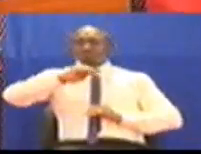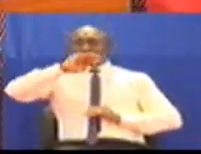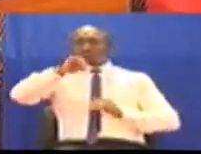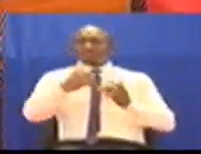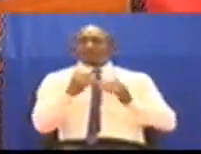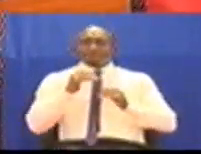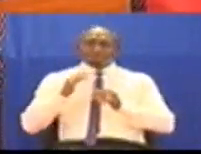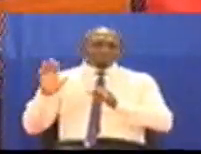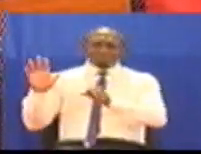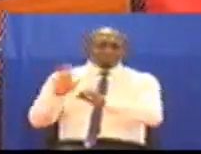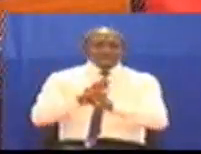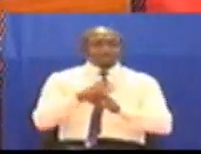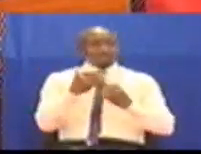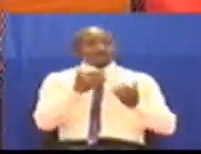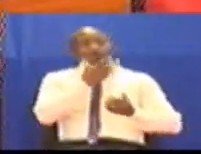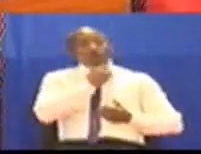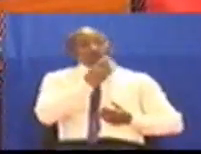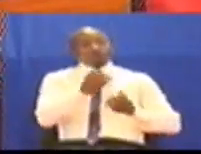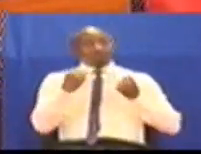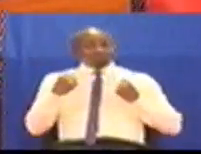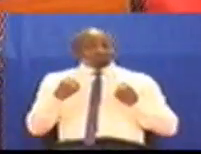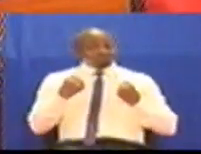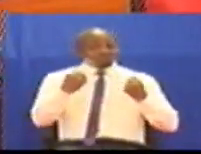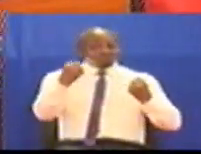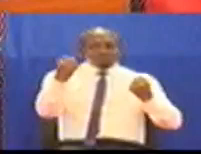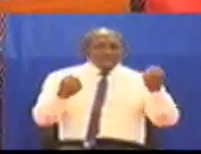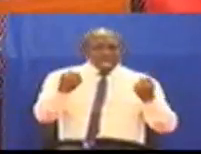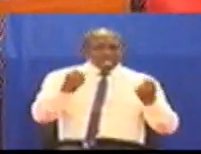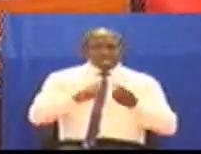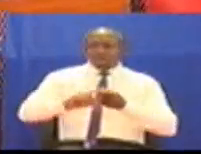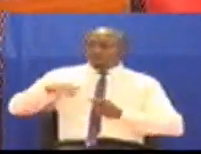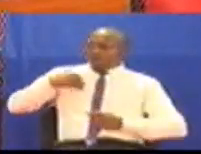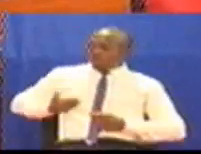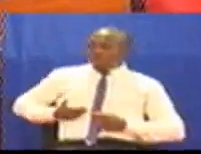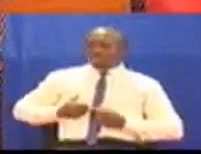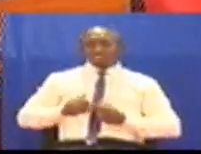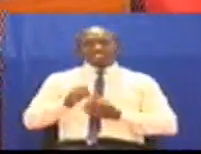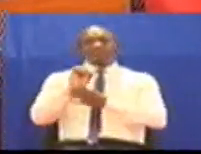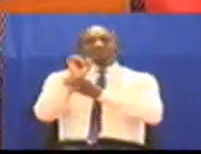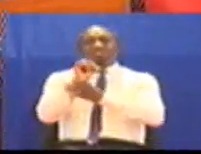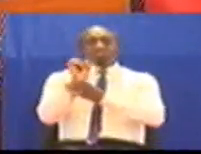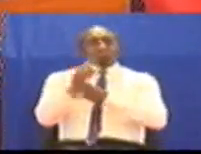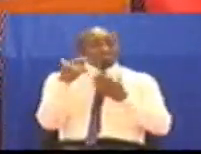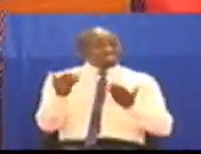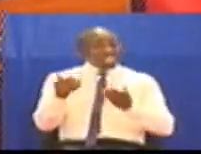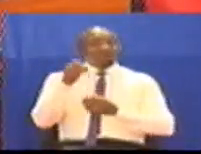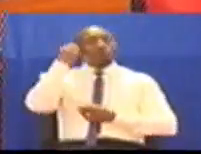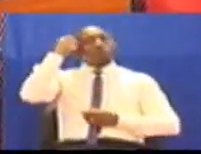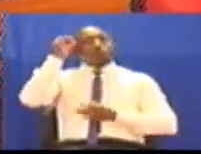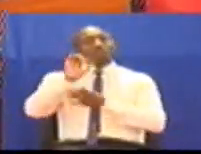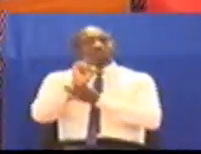kwamba wanaume wanaoendesha magari kwenye barabara hile na wanawake viuno vyao sasa hivi wanaumwa.